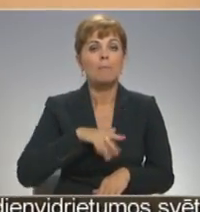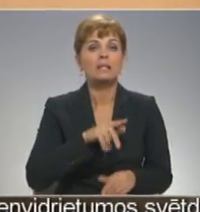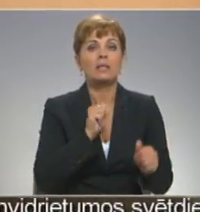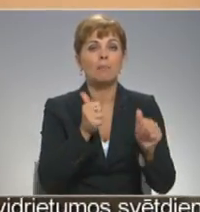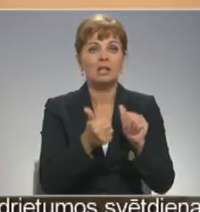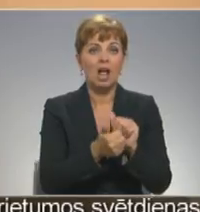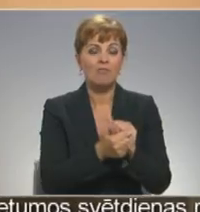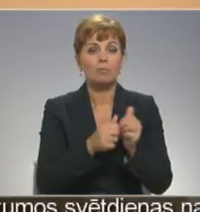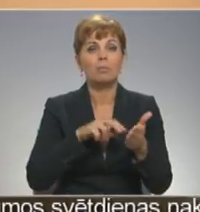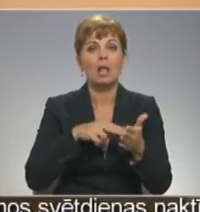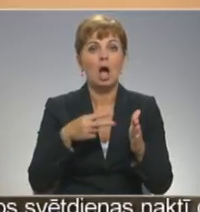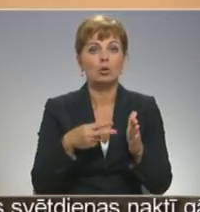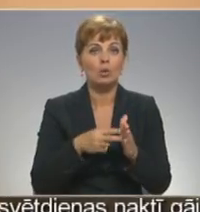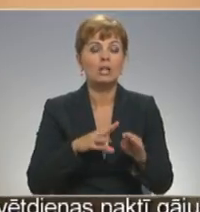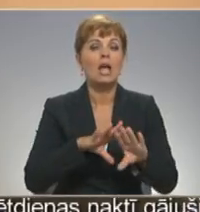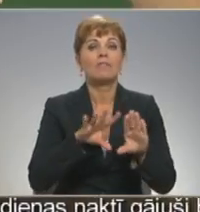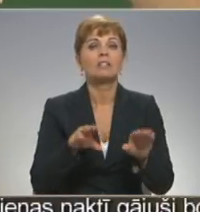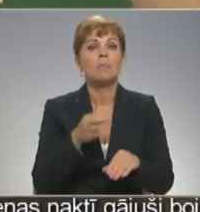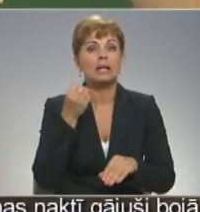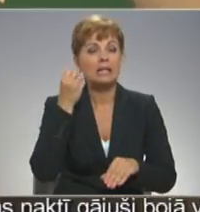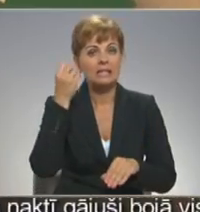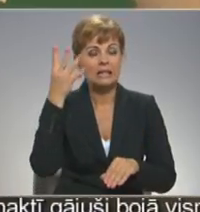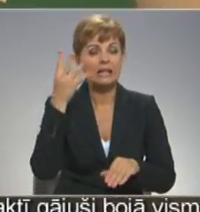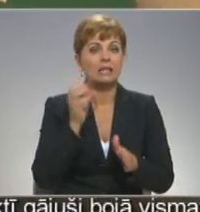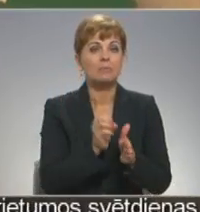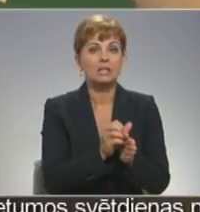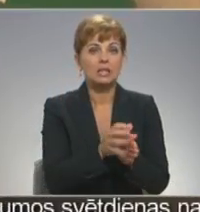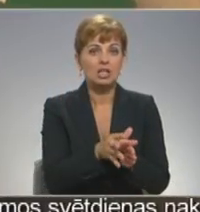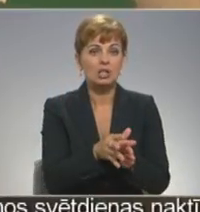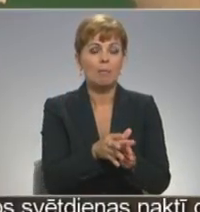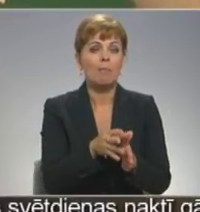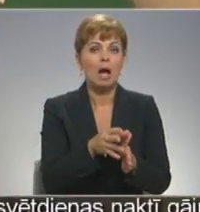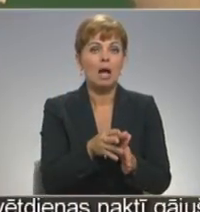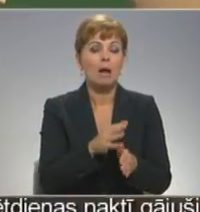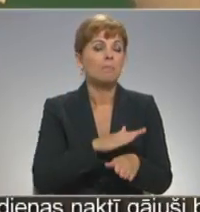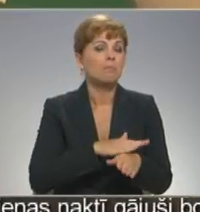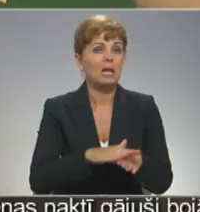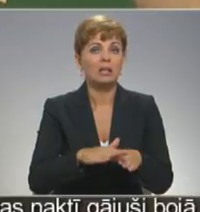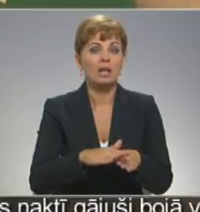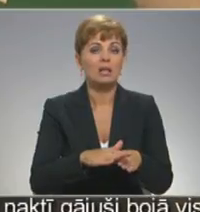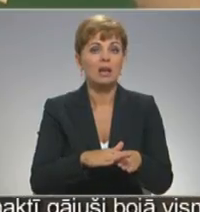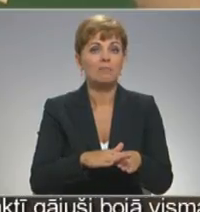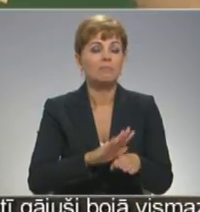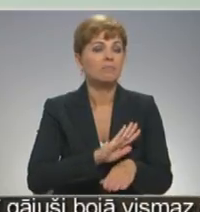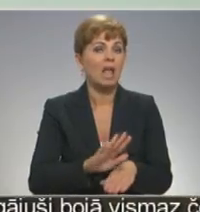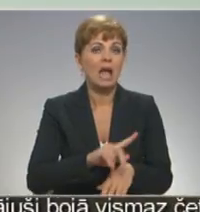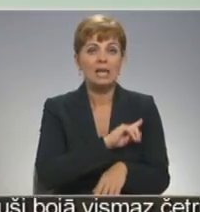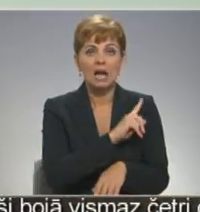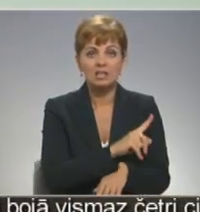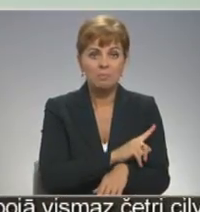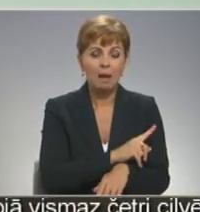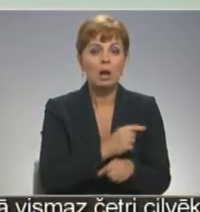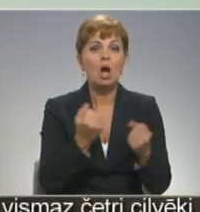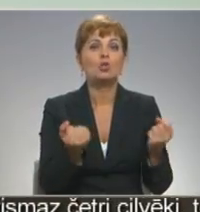reformām, kas plānojas vispār izglītības sistēmā, es domāju, ka nu, pilnīgi neiespējami. Tas ir nodarbinātības